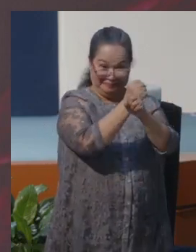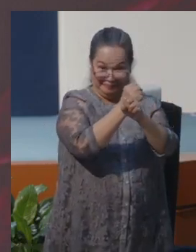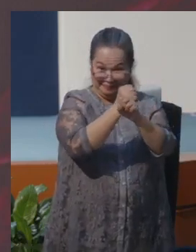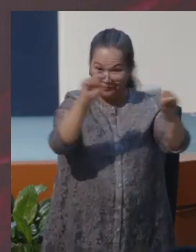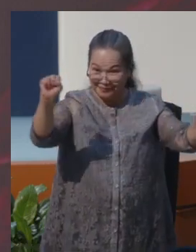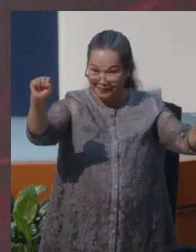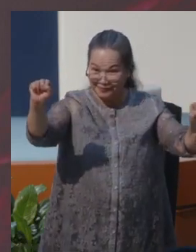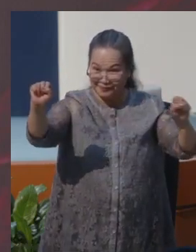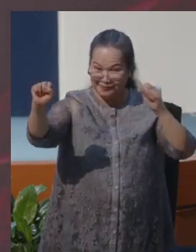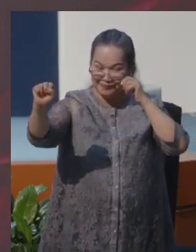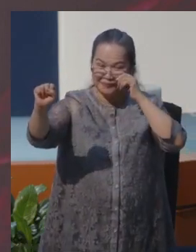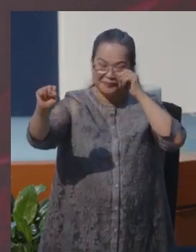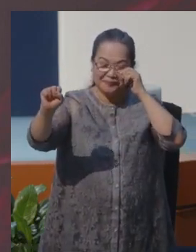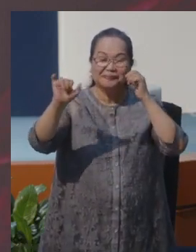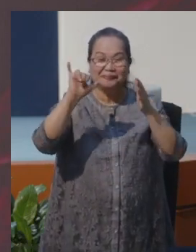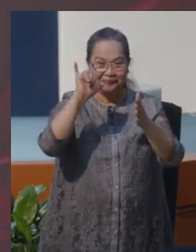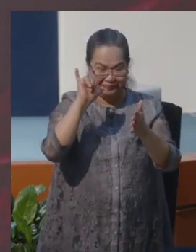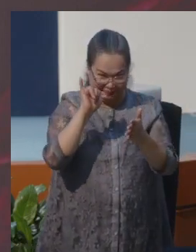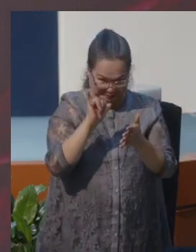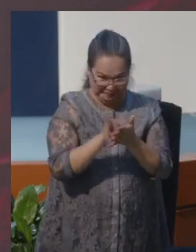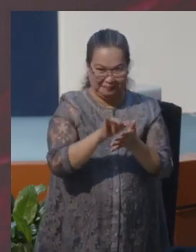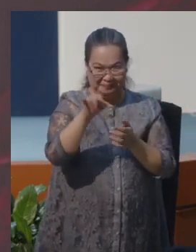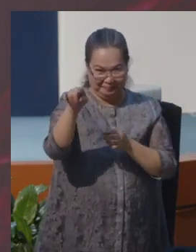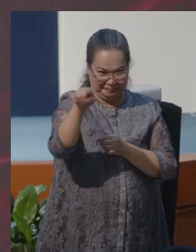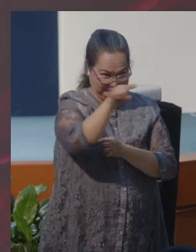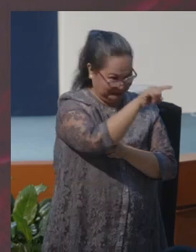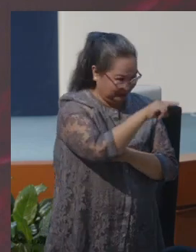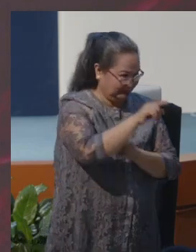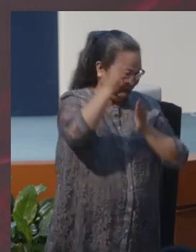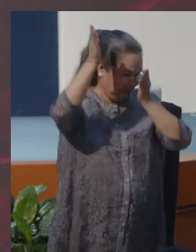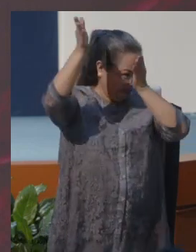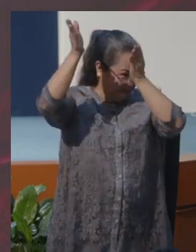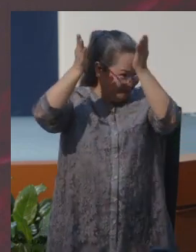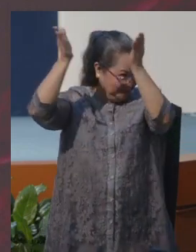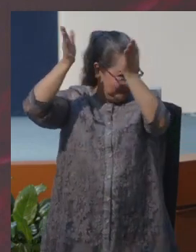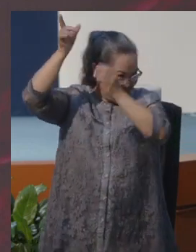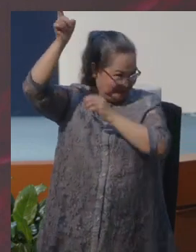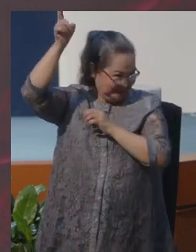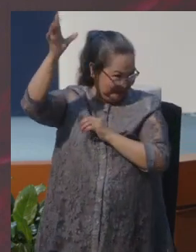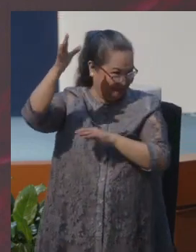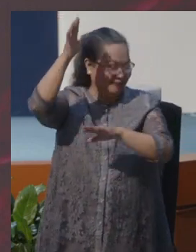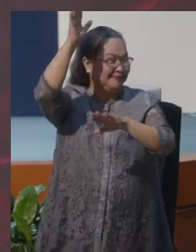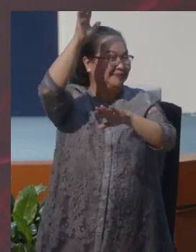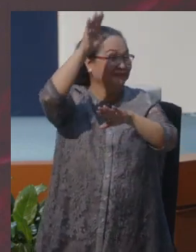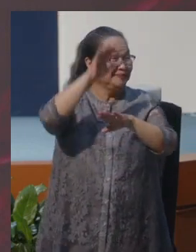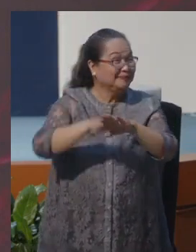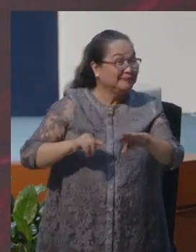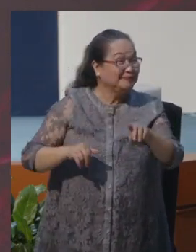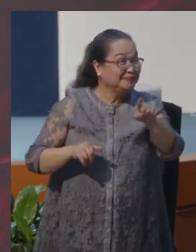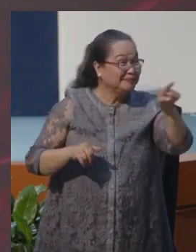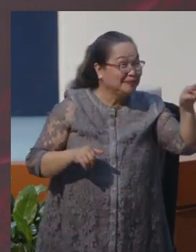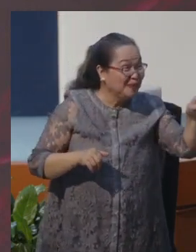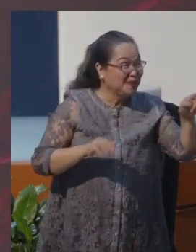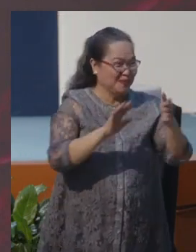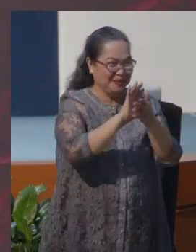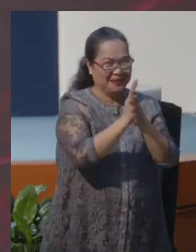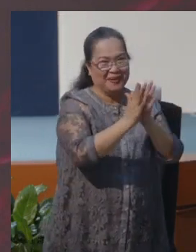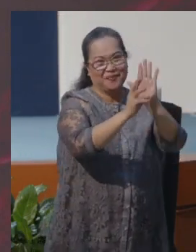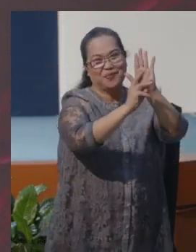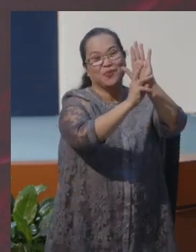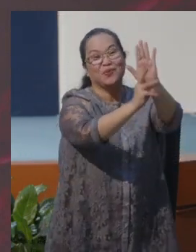Niligtas upang maglingkod sa Kanya. Tinawag upang maging saksi